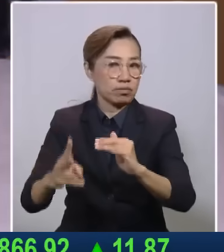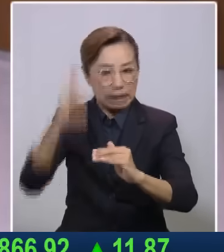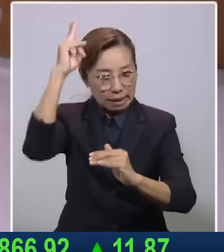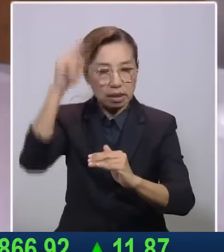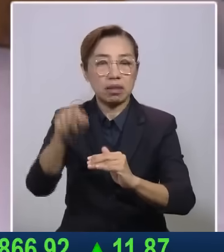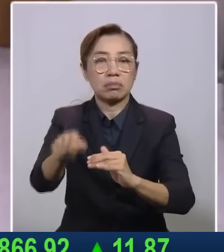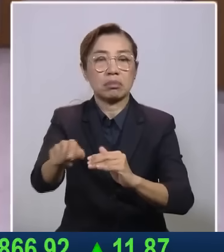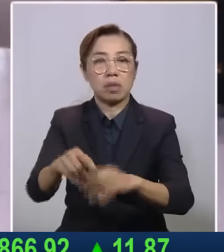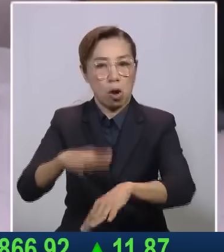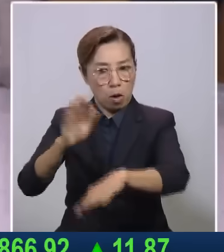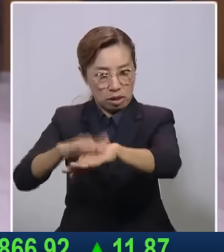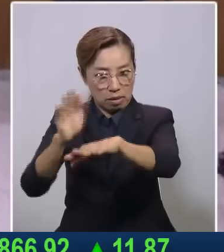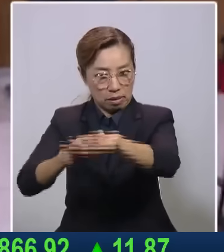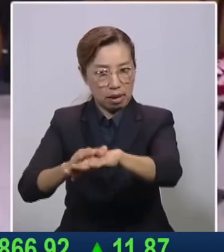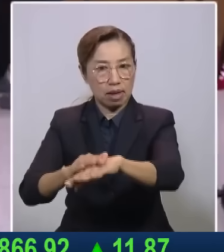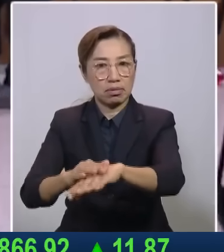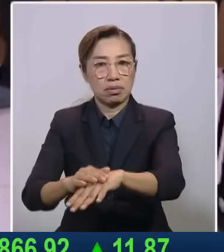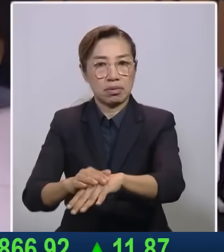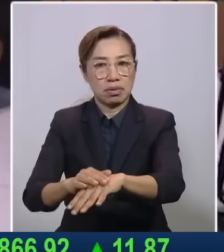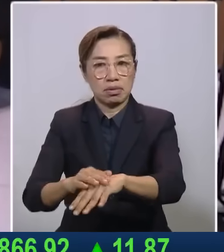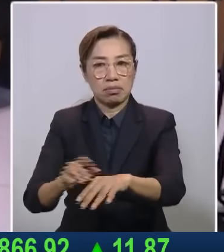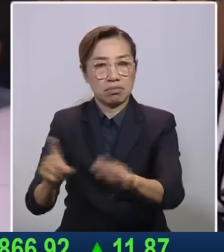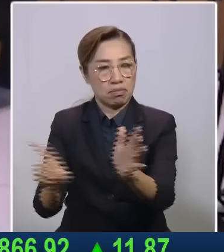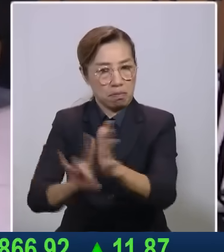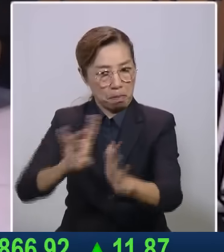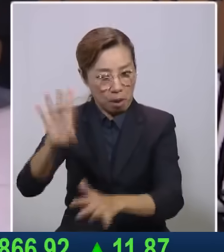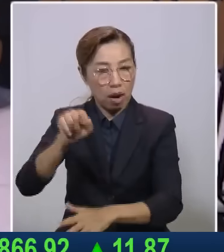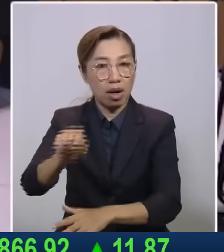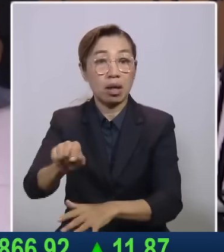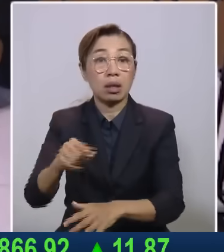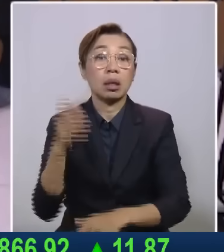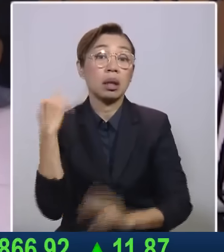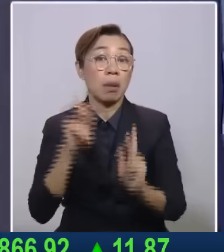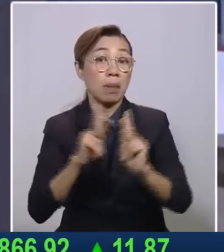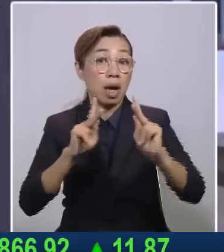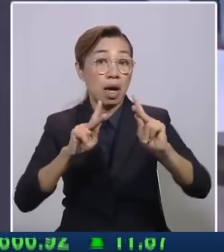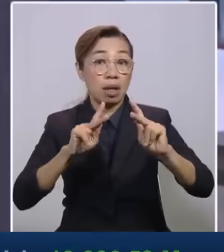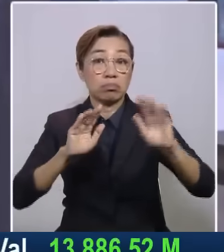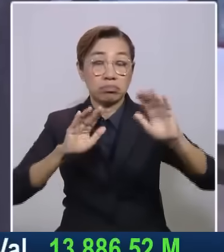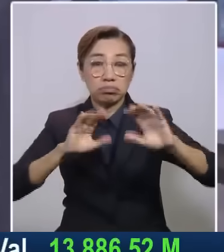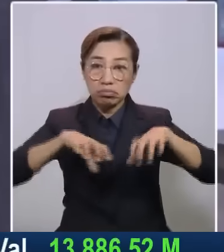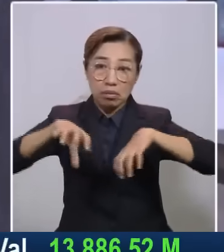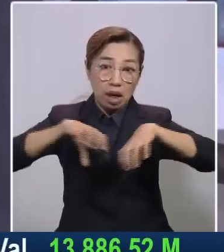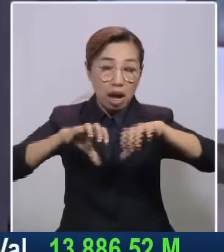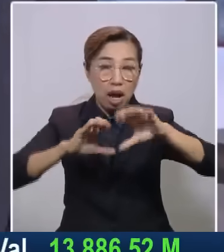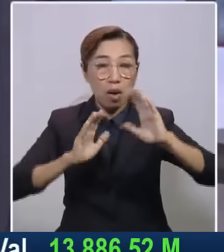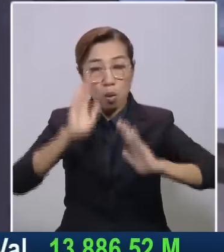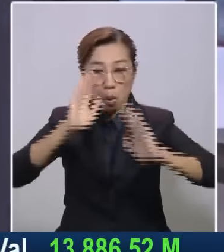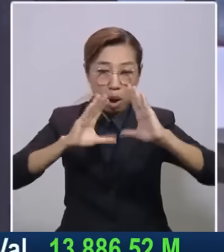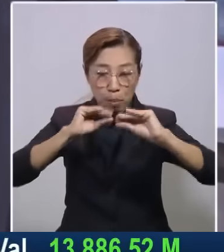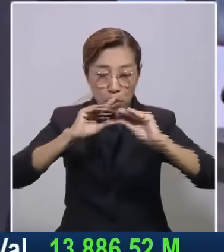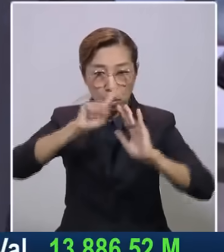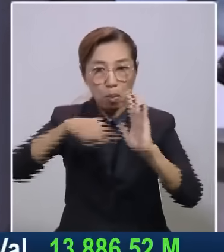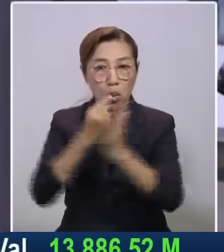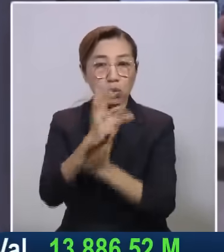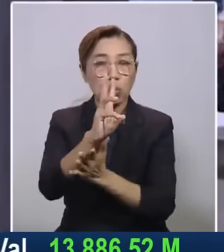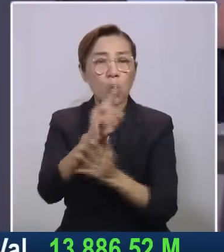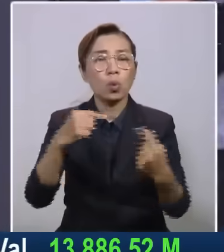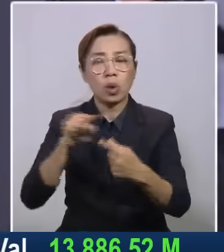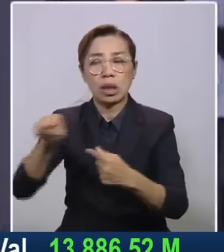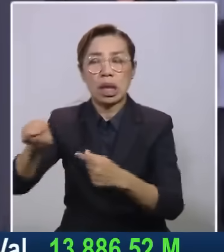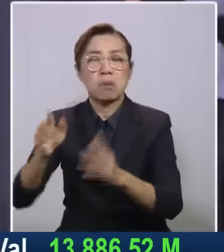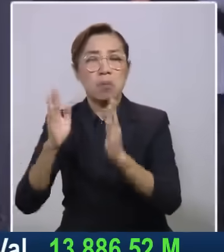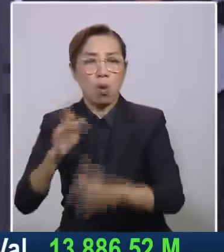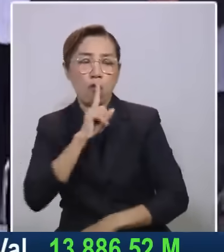การประชุมของคณะกรรมการบริหารพรรคและสสพรรคก้าไกลครับเมื่อวานนี้ยาวนานเลยนะ 6ชมงต่อเนื่องเลยจากกรณีร้องเรียน